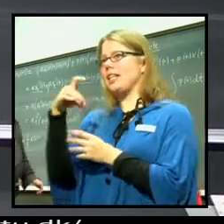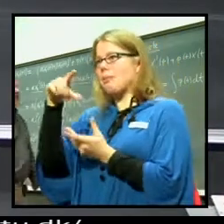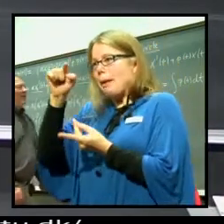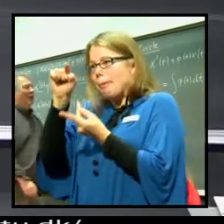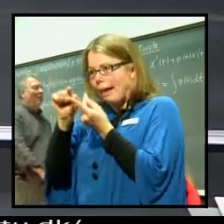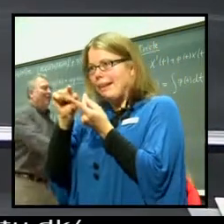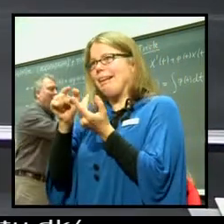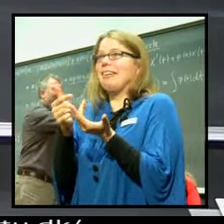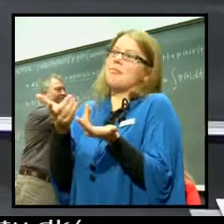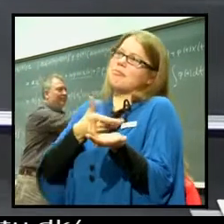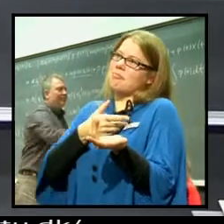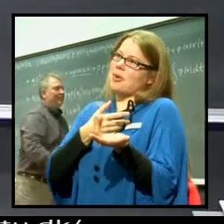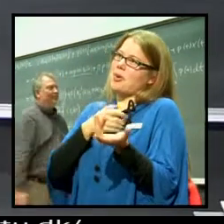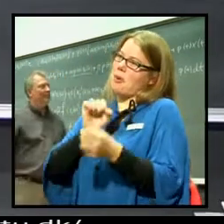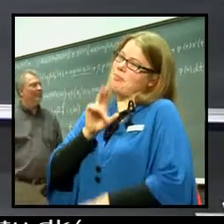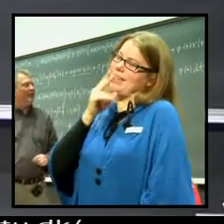Nå.